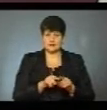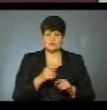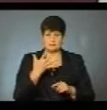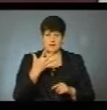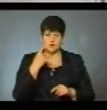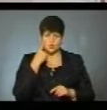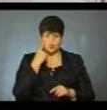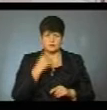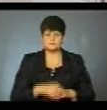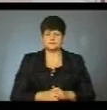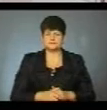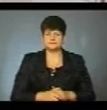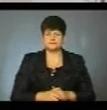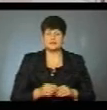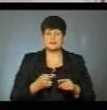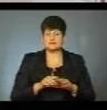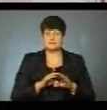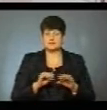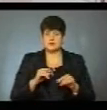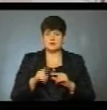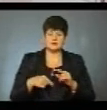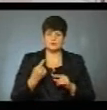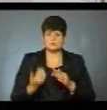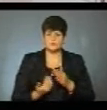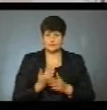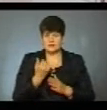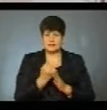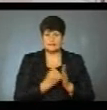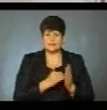очок. І на цьому у мене все. Наступний випуск новин на